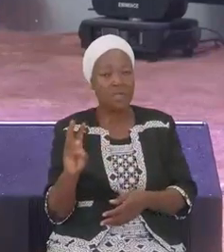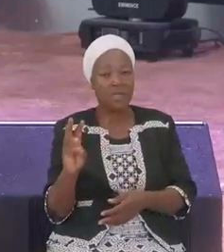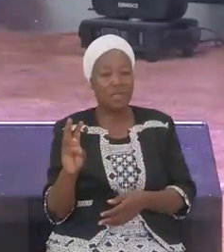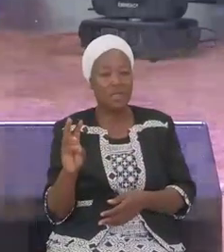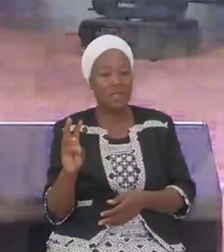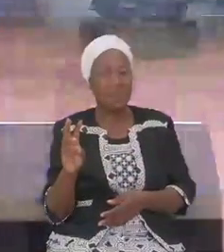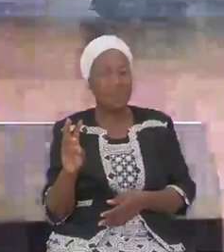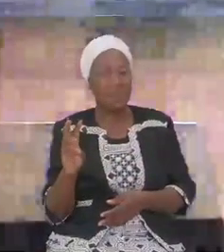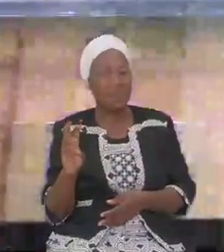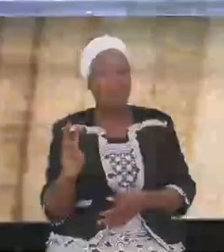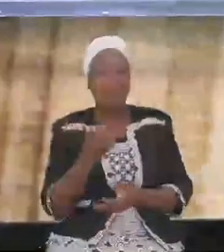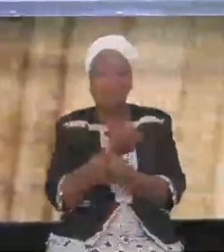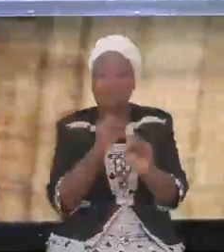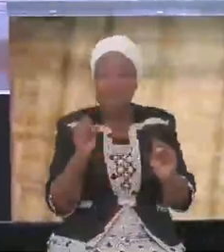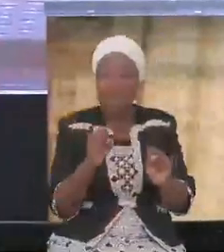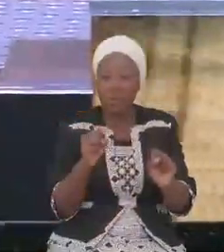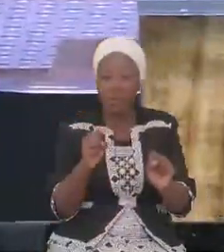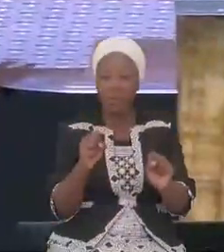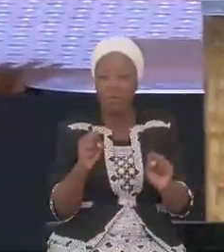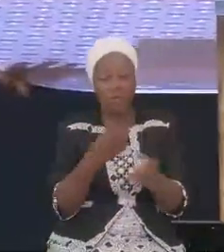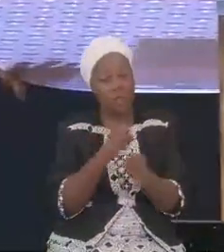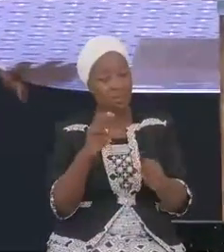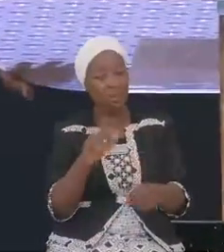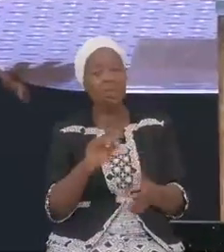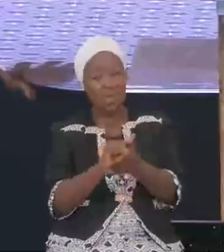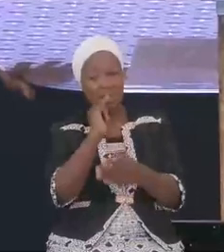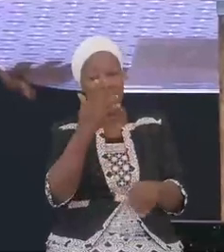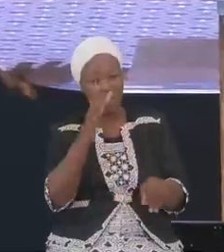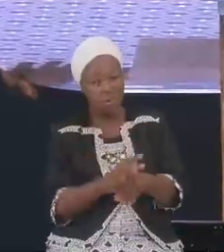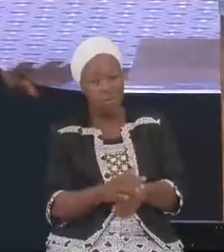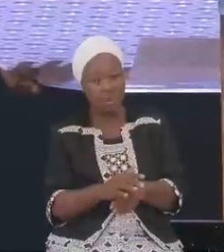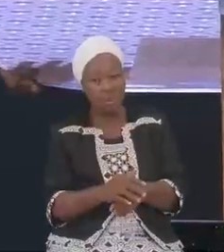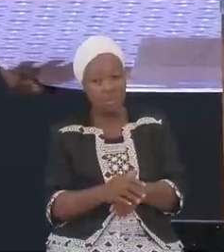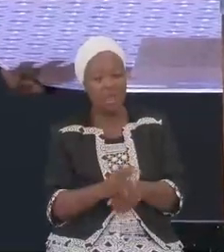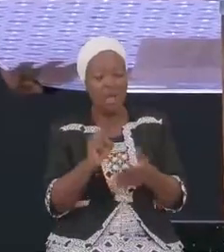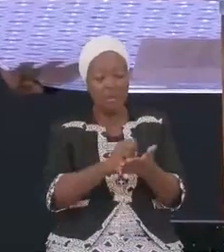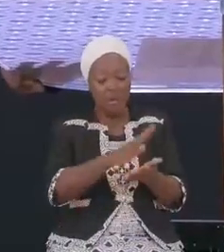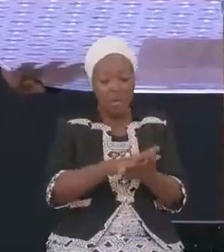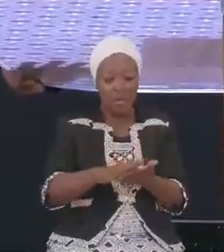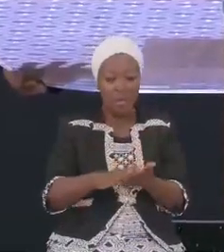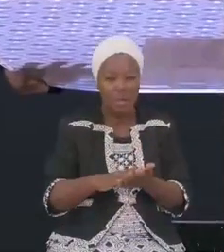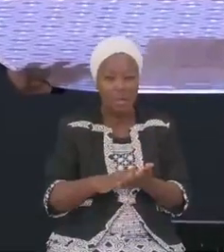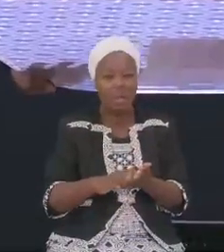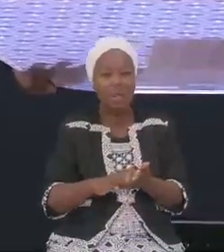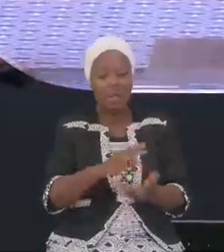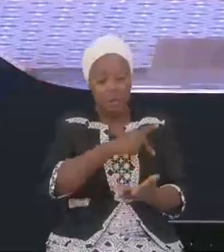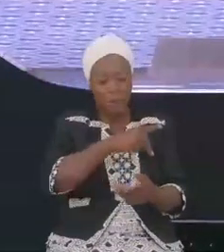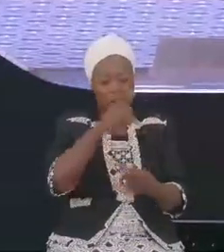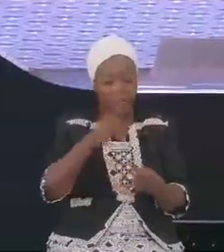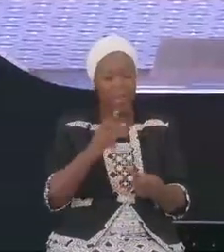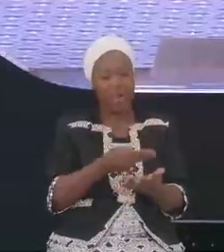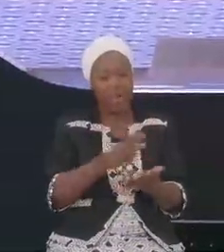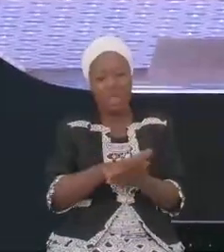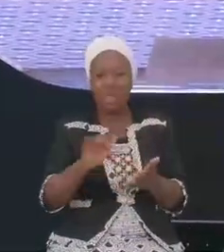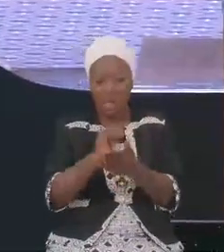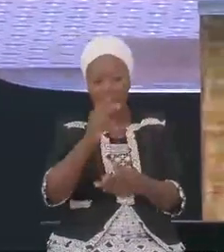Luc 24, sauvé, le salut, c'est une promesse. Être sanctifié en achevant la sanctification, c'est la promesse. Il nous